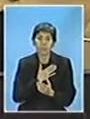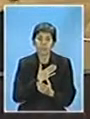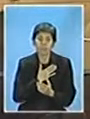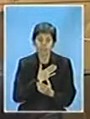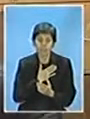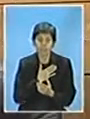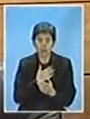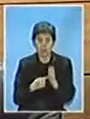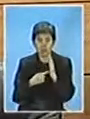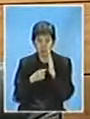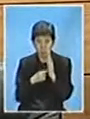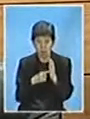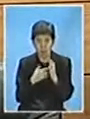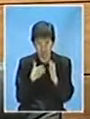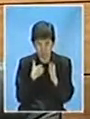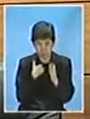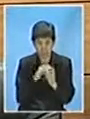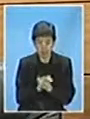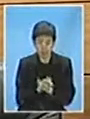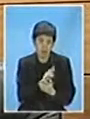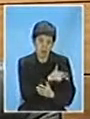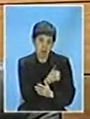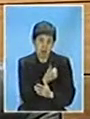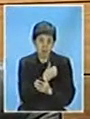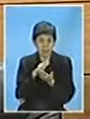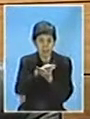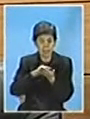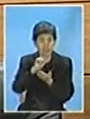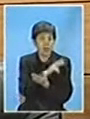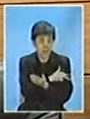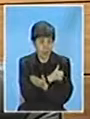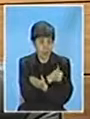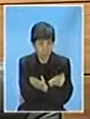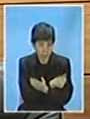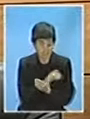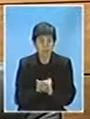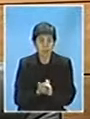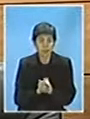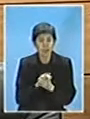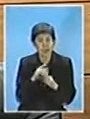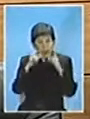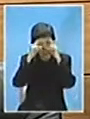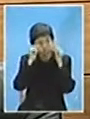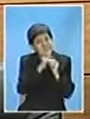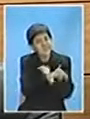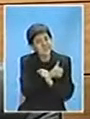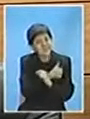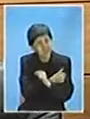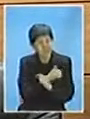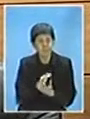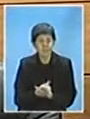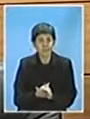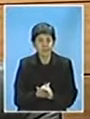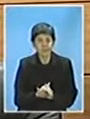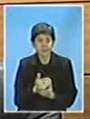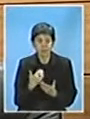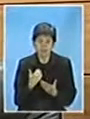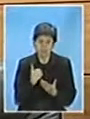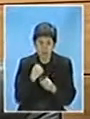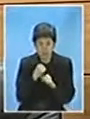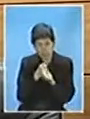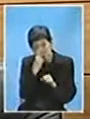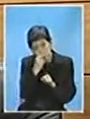รณีตัวอย่างของแพทยสภาหรือสภาการพยาบาลขึ้นมาดูให้เข